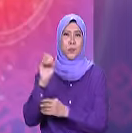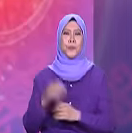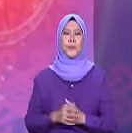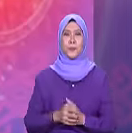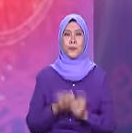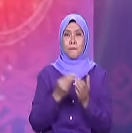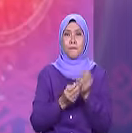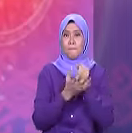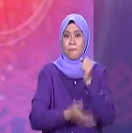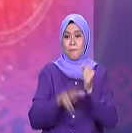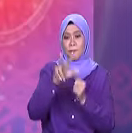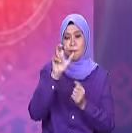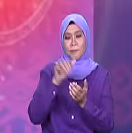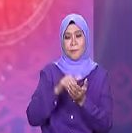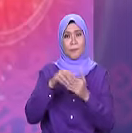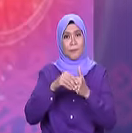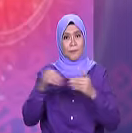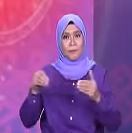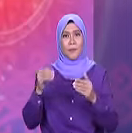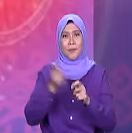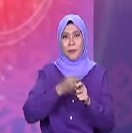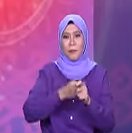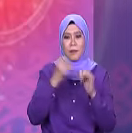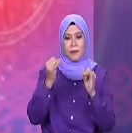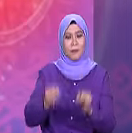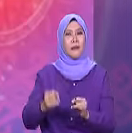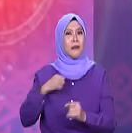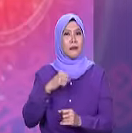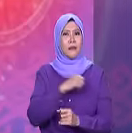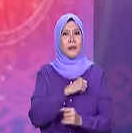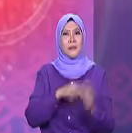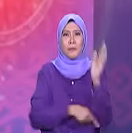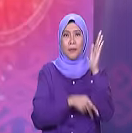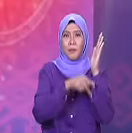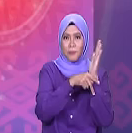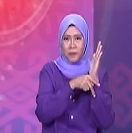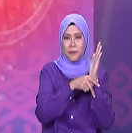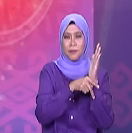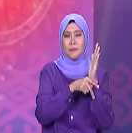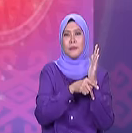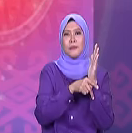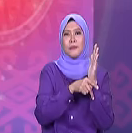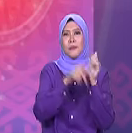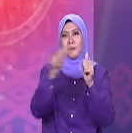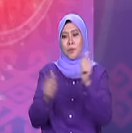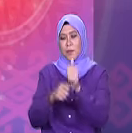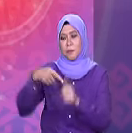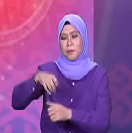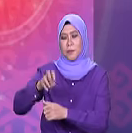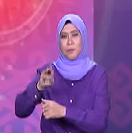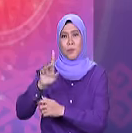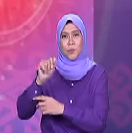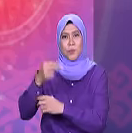Peruntukan RM300,000 kepada setiap ahli parlimen di bawah pakej bantuan pemulihan ekonomi nasional pemulih